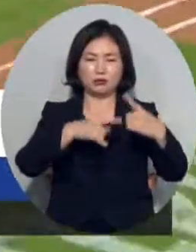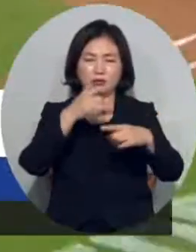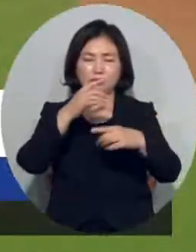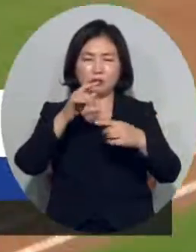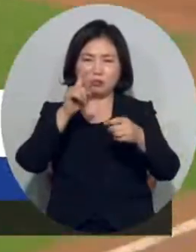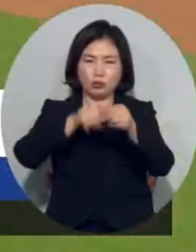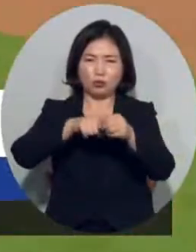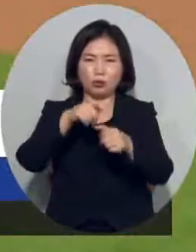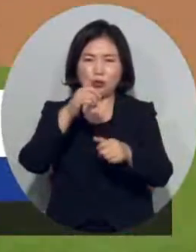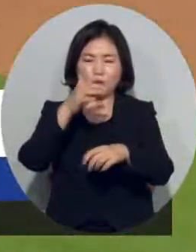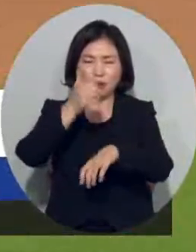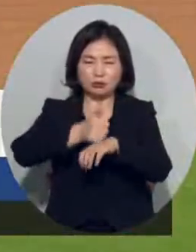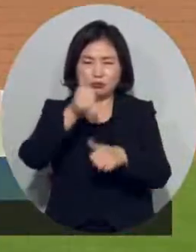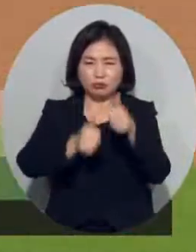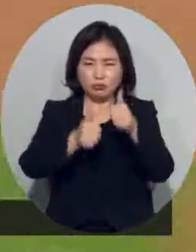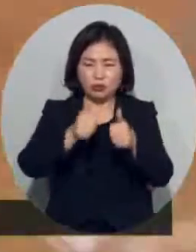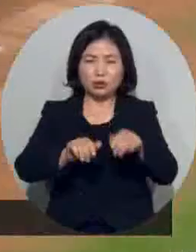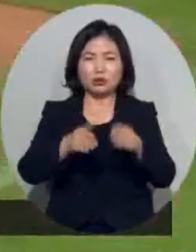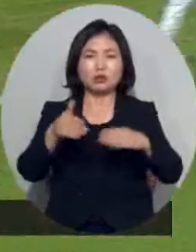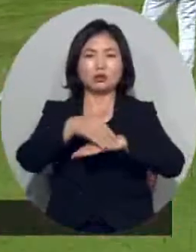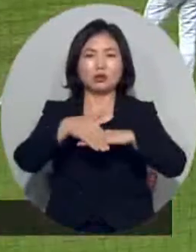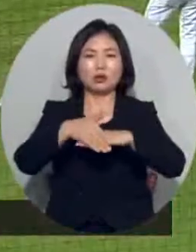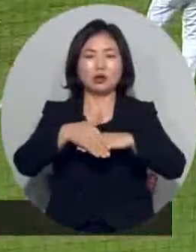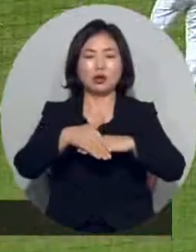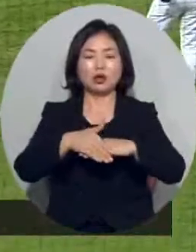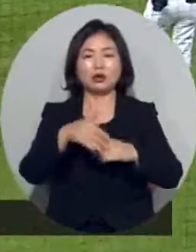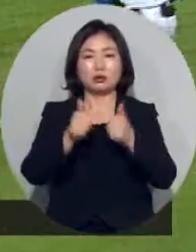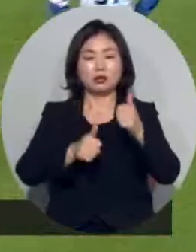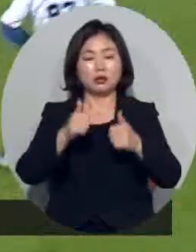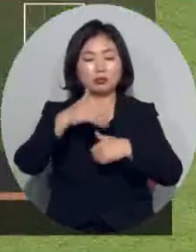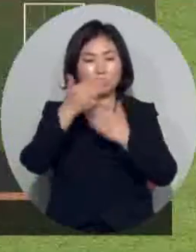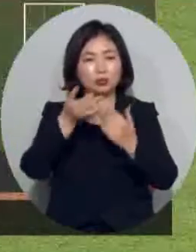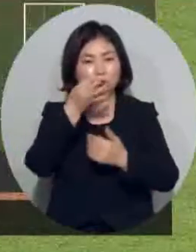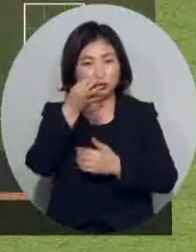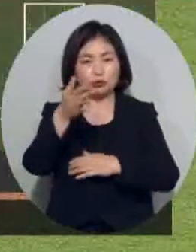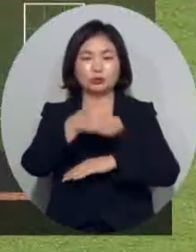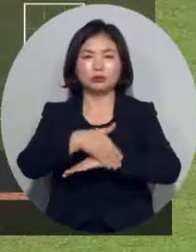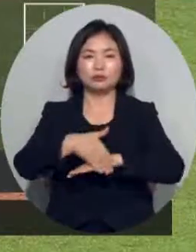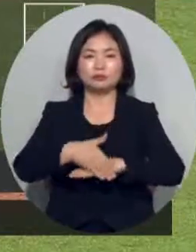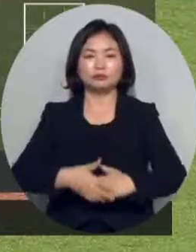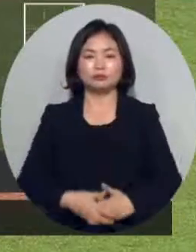마지막 2연전을 펼치는데 대구문화방송은 이두 경기를 모두 중계방송합니다.